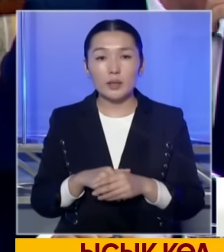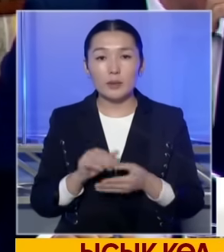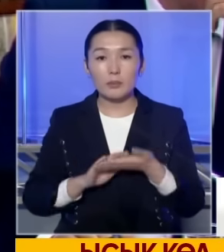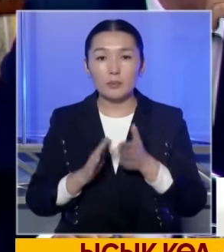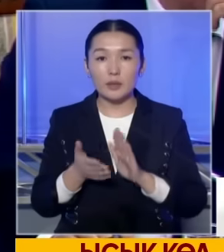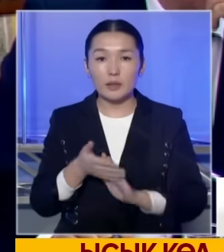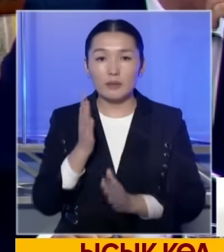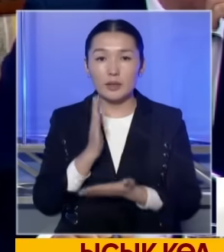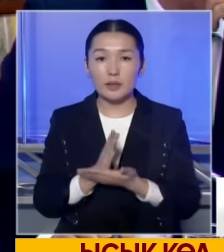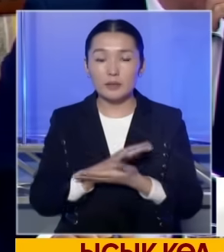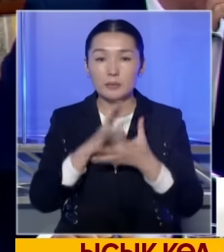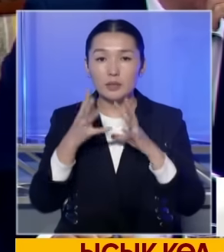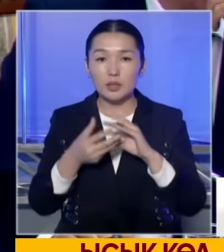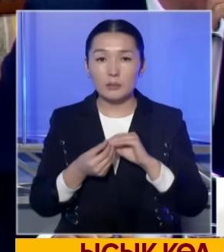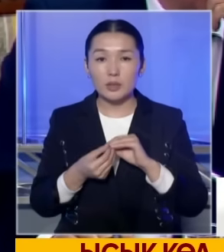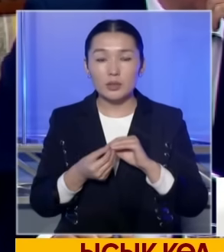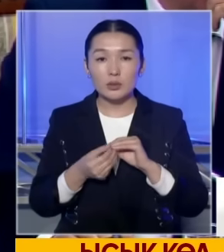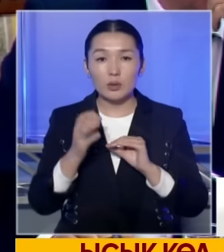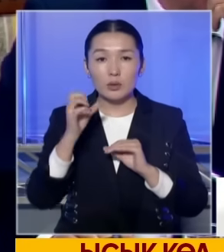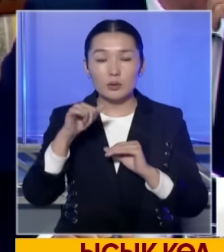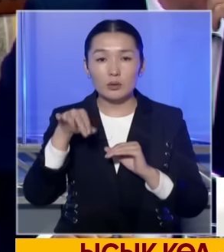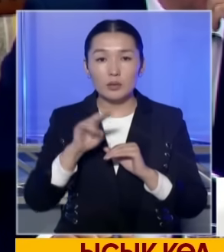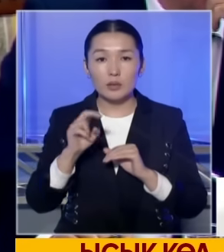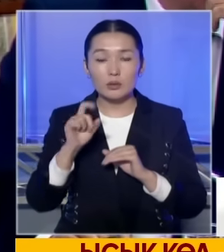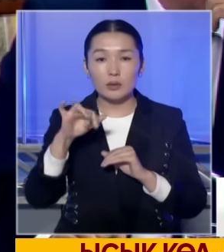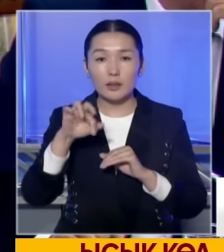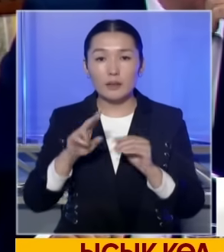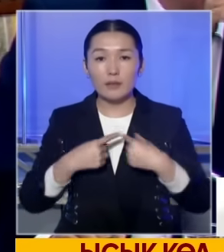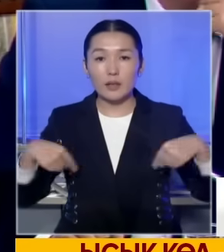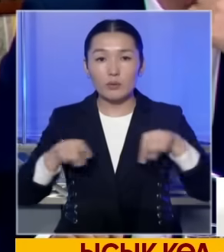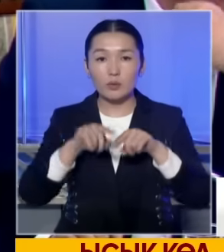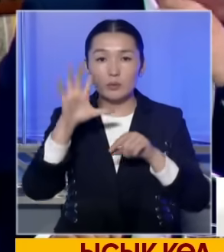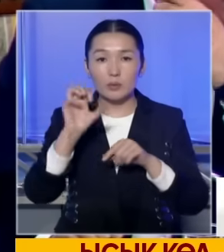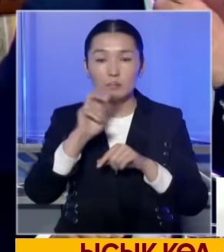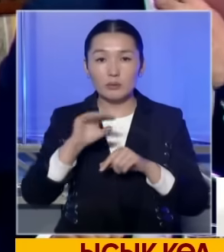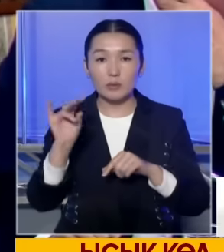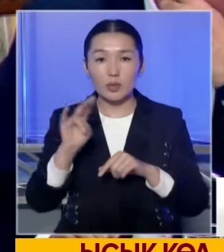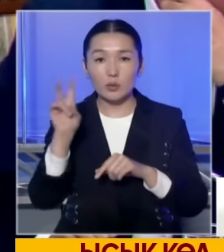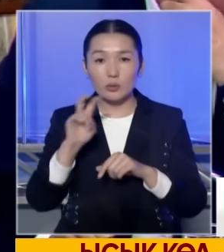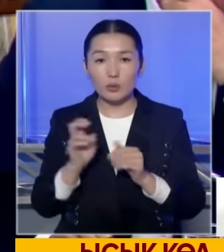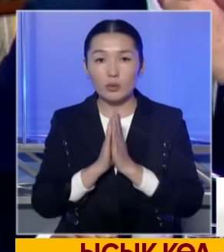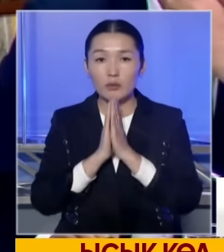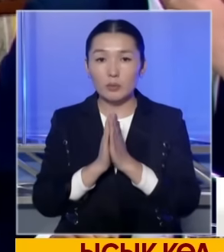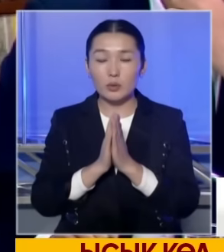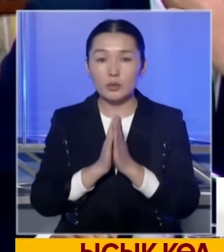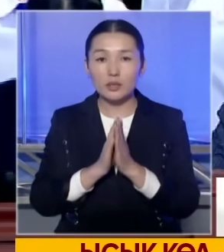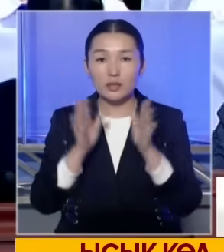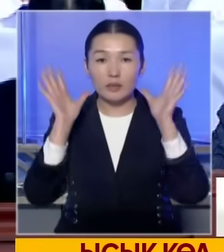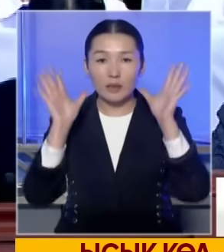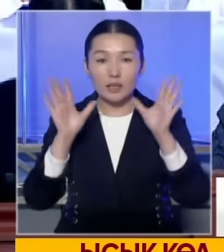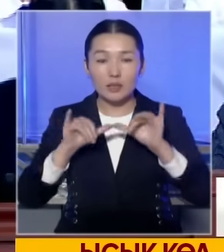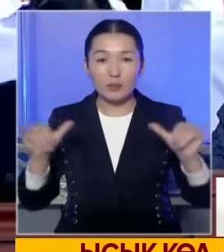сүйлөшүп атабыз. Жалпы жону Сауд Аравиялык фонддон биз 500 миллион доллар сурап атабыз. Ислам өнүктүрүү банкы менен